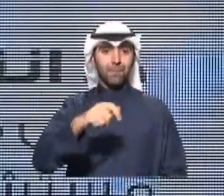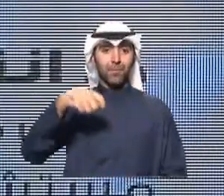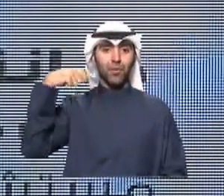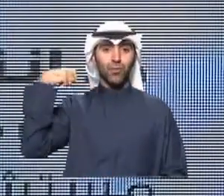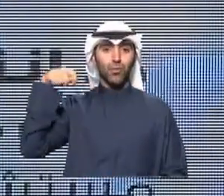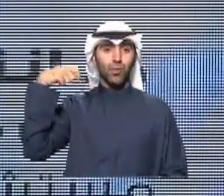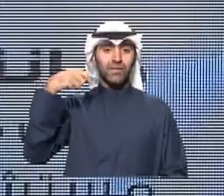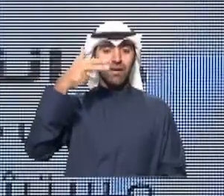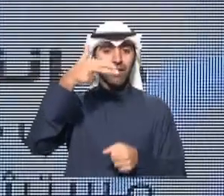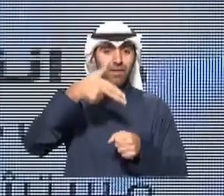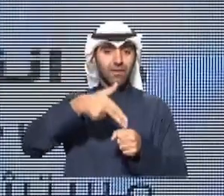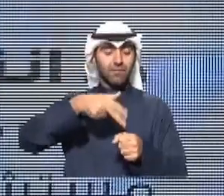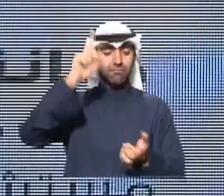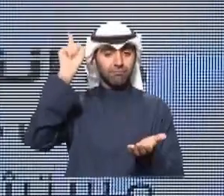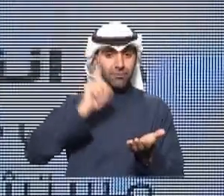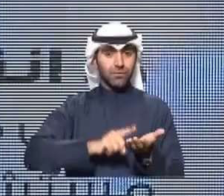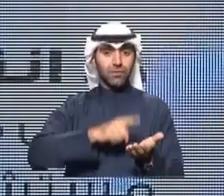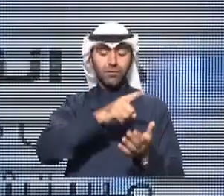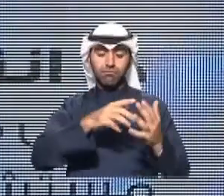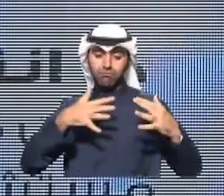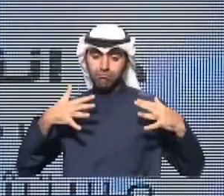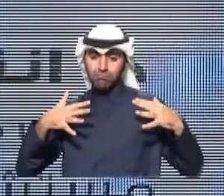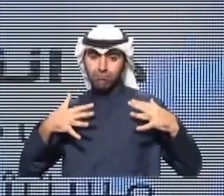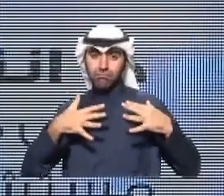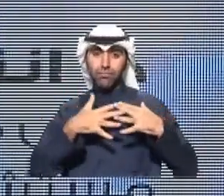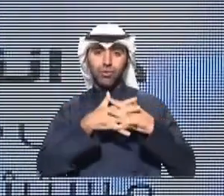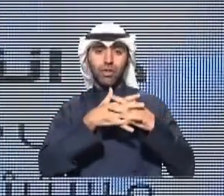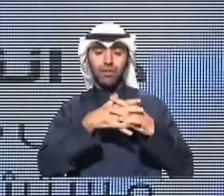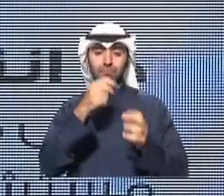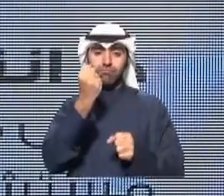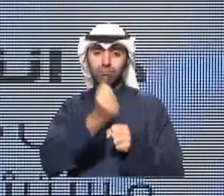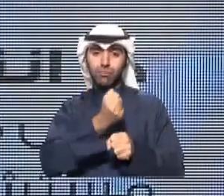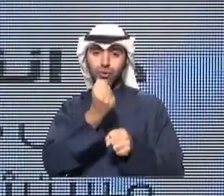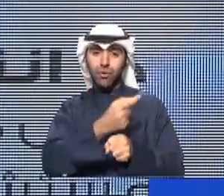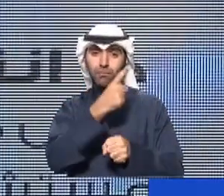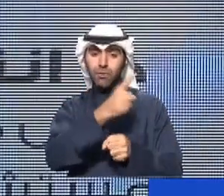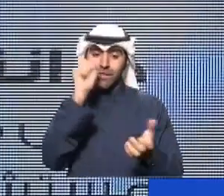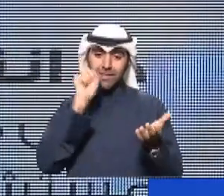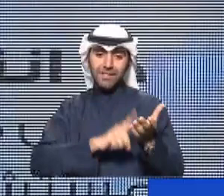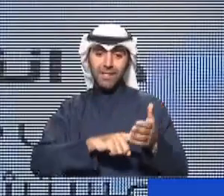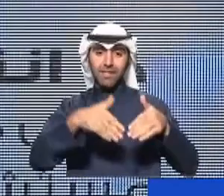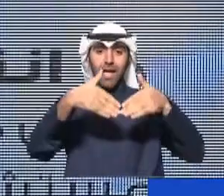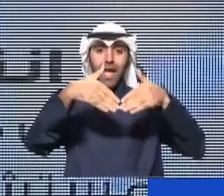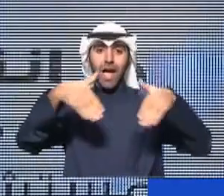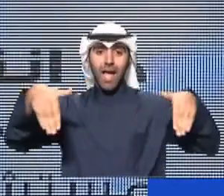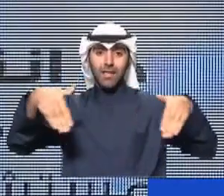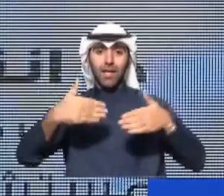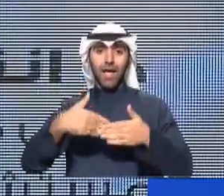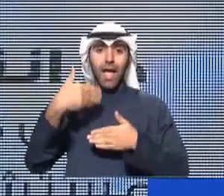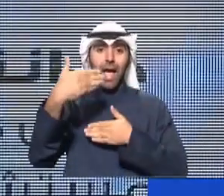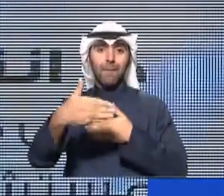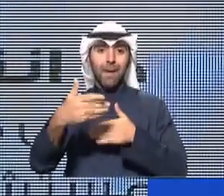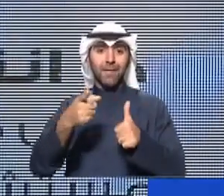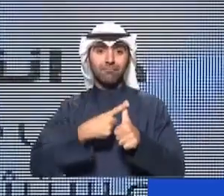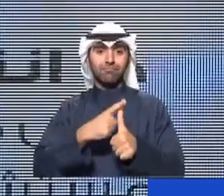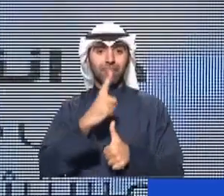ومؤسساته هم من الشركاء الأساسيين حقيقة، ومن الصفوف الأمامية التي يعني سعدنا بالتعاون